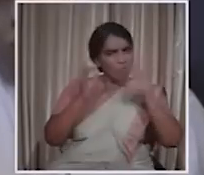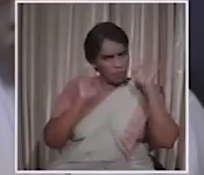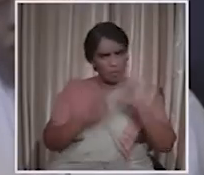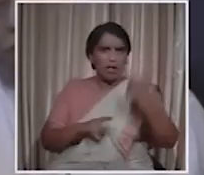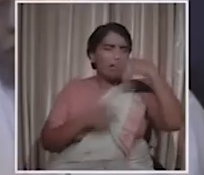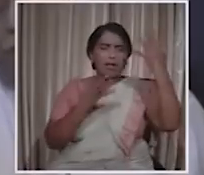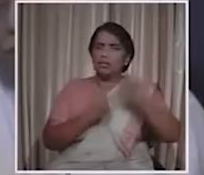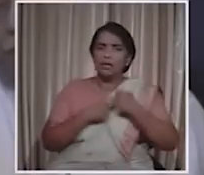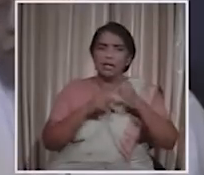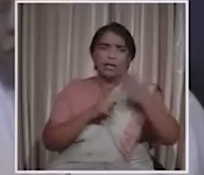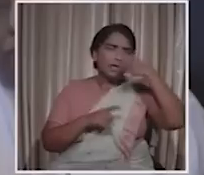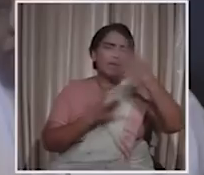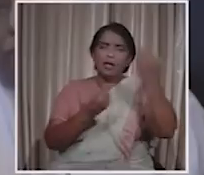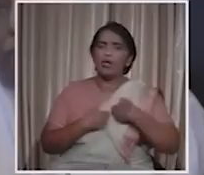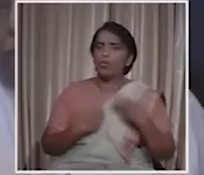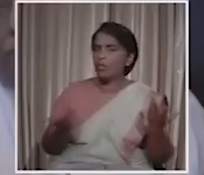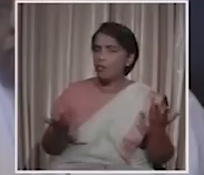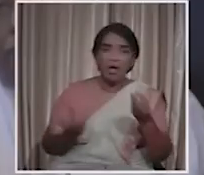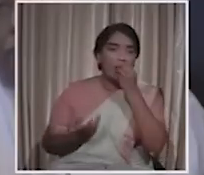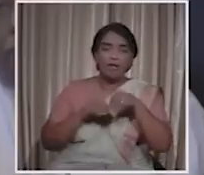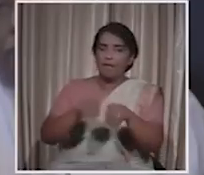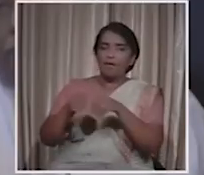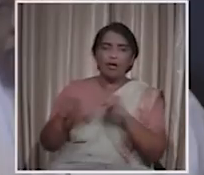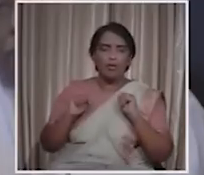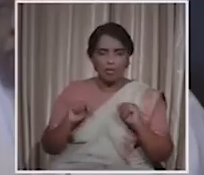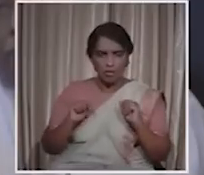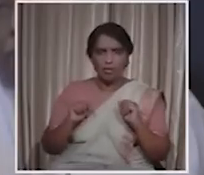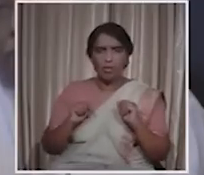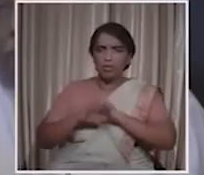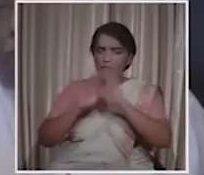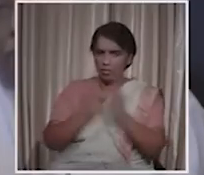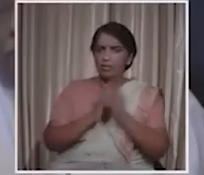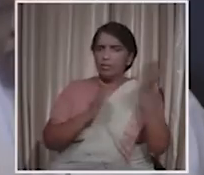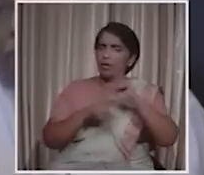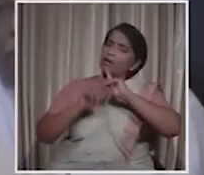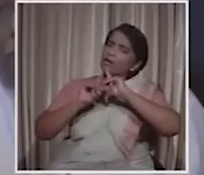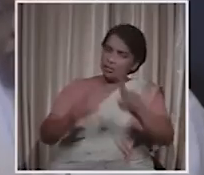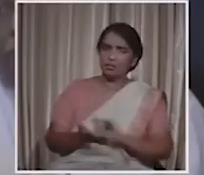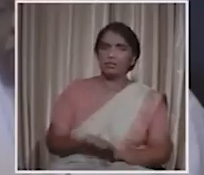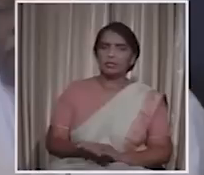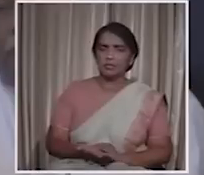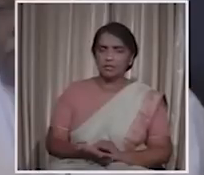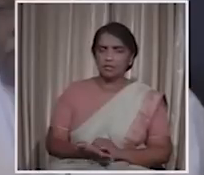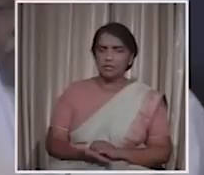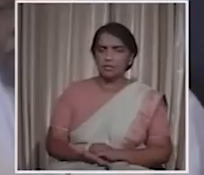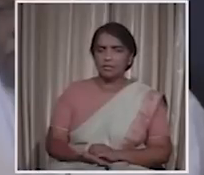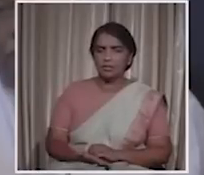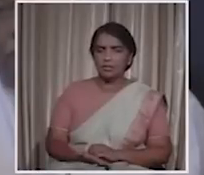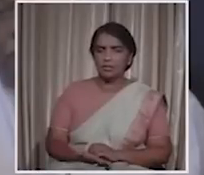දෙන්නේ? කොහොමද ඩීසල් හොයලා දෙන්නේ? කොහොමද ආහාර වගා කරන්නේ? මේ ඔක්කොම ඇවිල්ලා රටට කියන්න. එතකොට